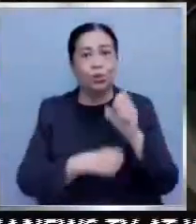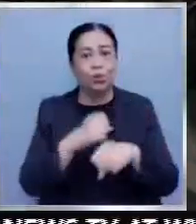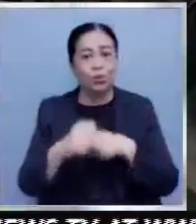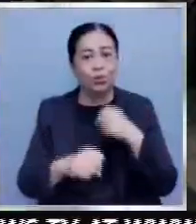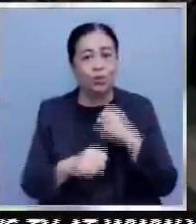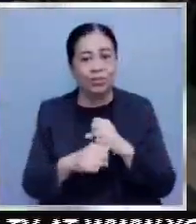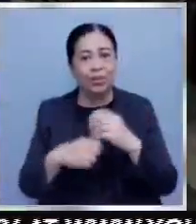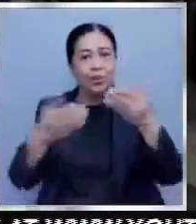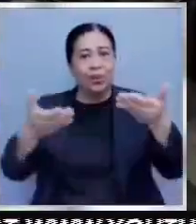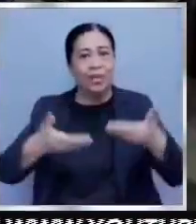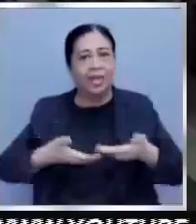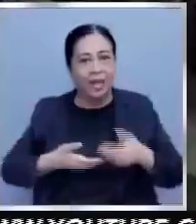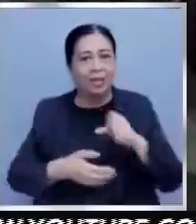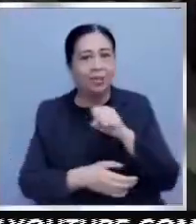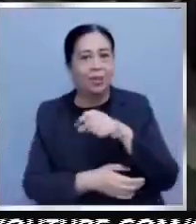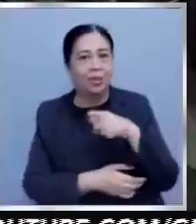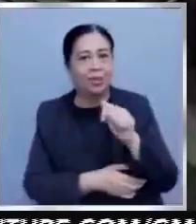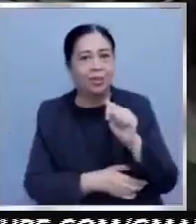to Sparkle You!